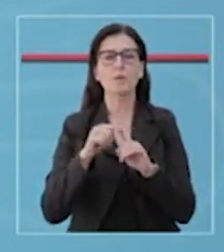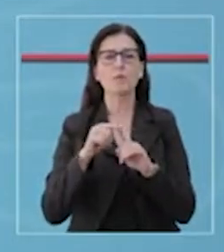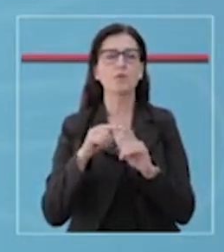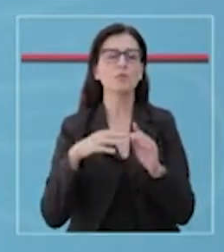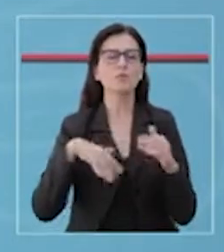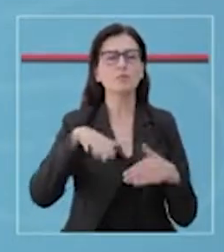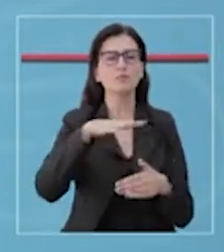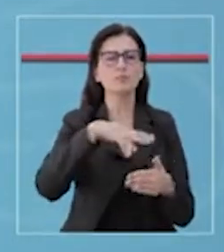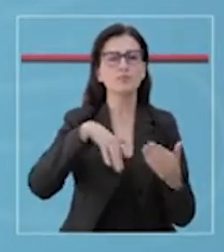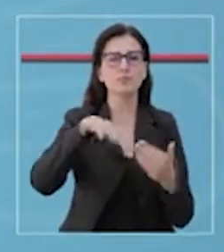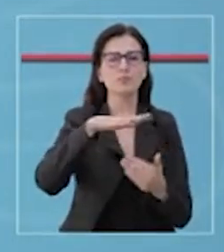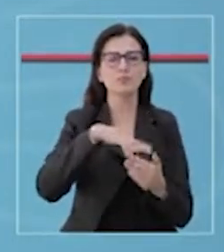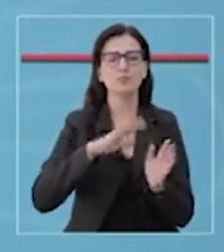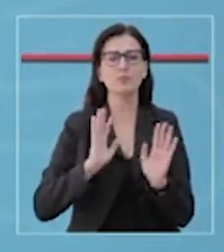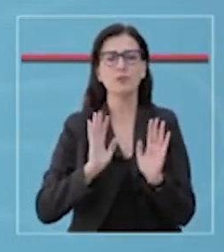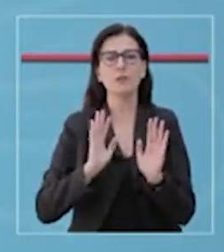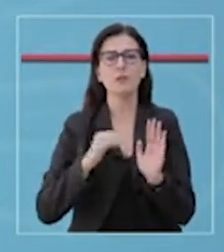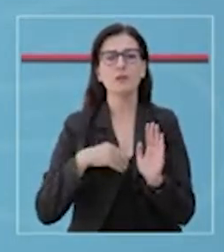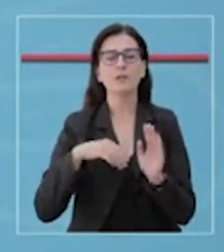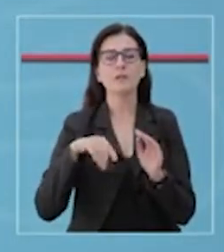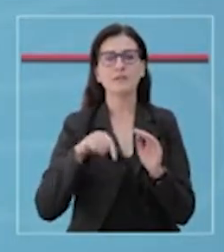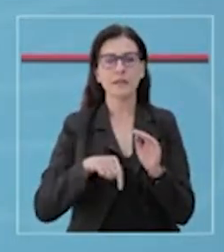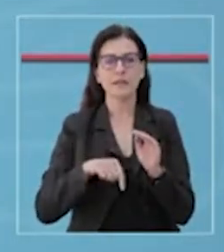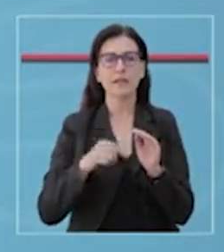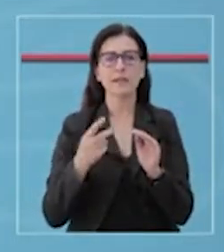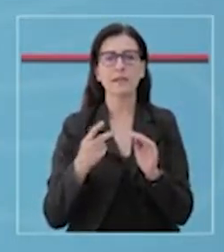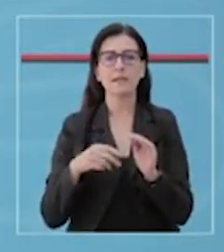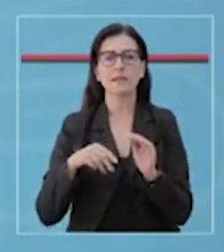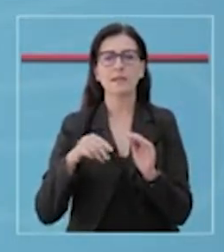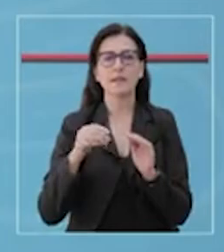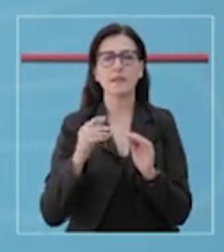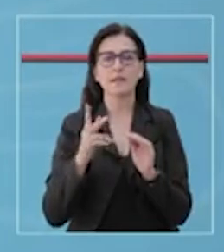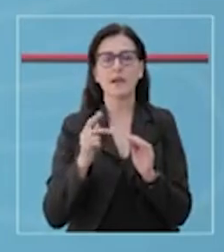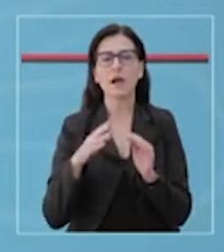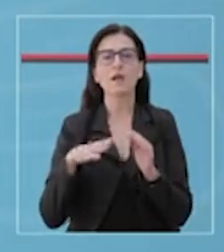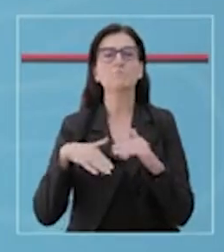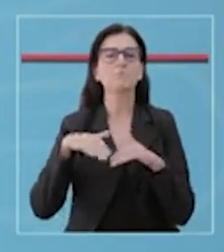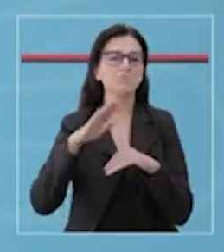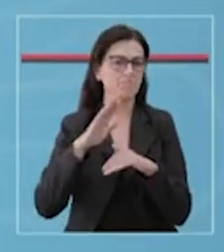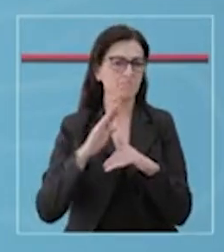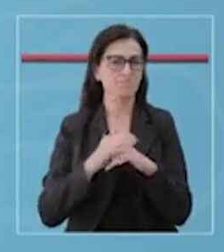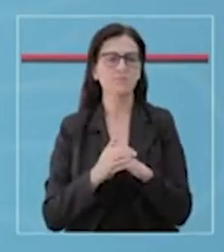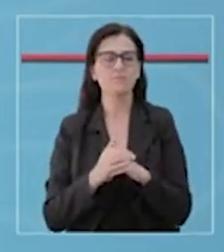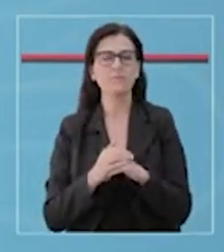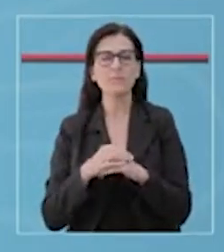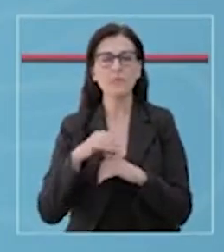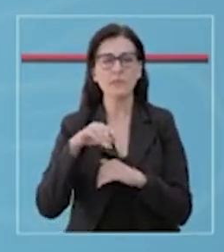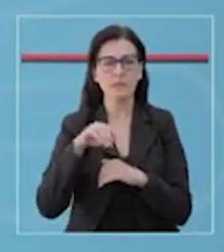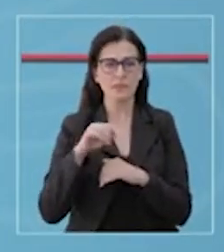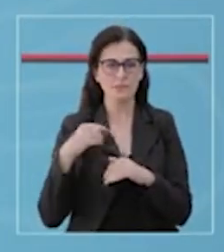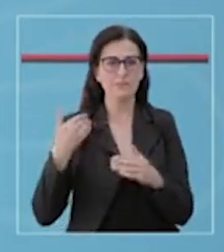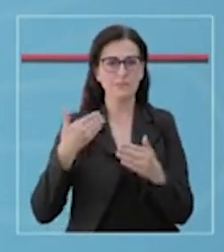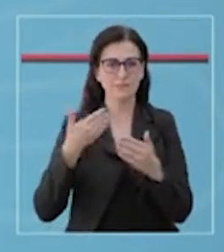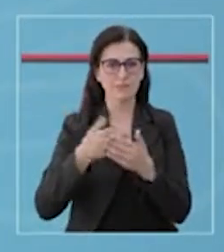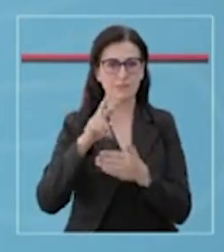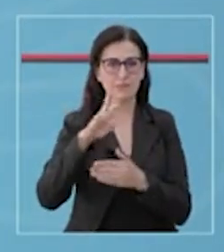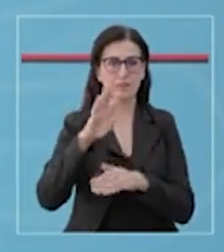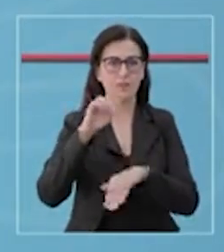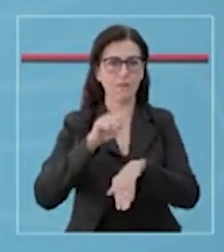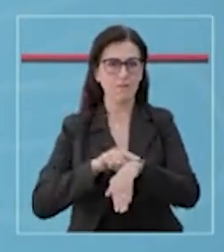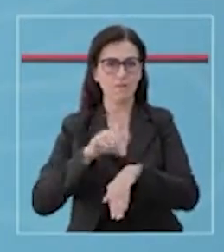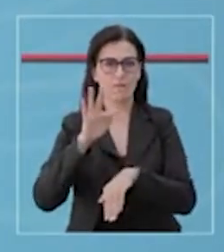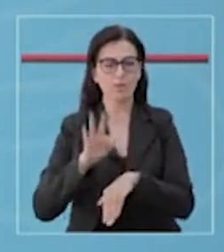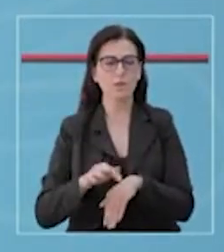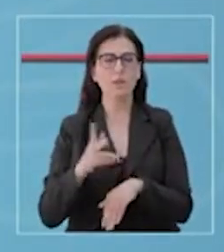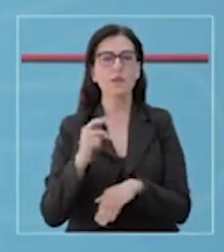aktiviteteve rutinë që tashmë janë rreth 97% të cilave në aktivitet. Gjatë 24 orëve të fundit ka vijuar puna në